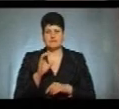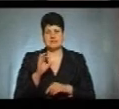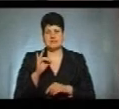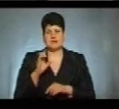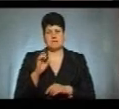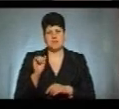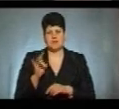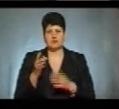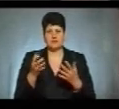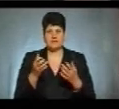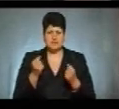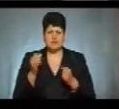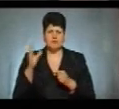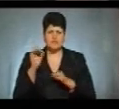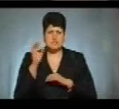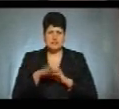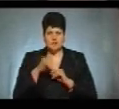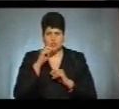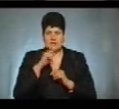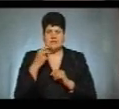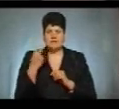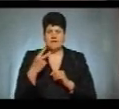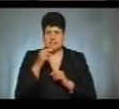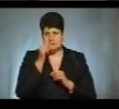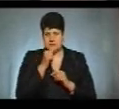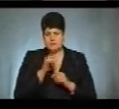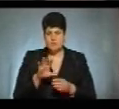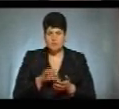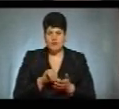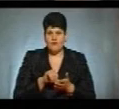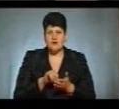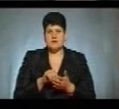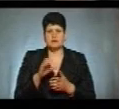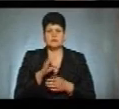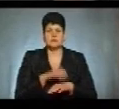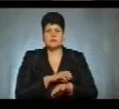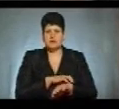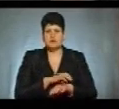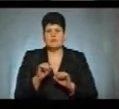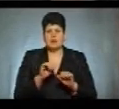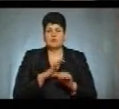взяти по цілій Західній Україні, то за 20 місяців перебування радянської влади було 60